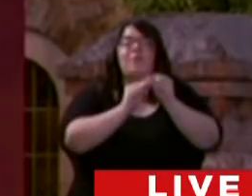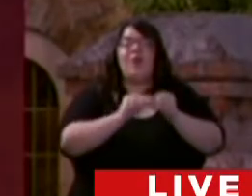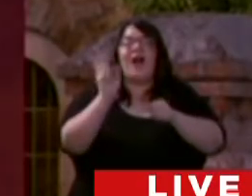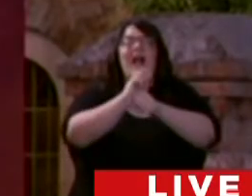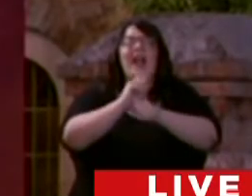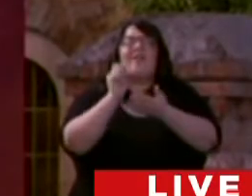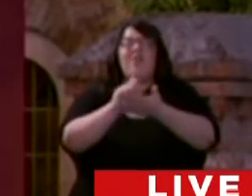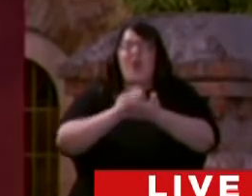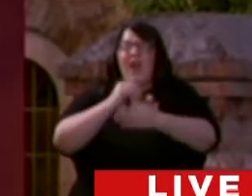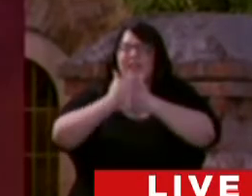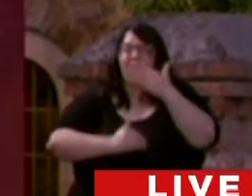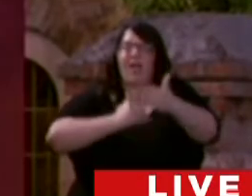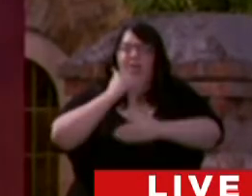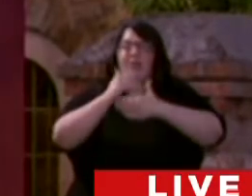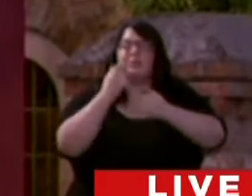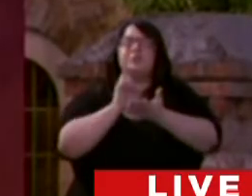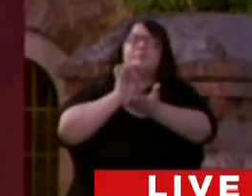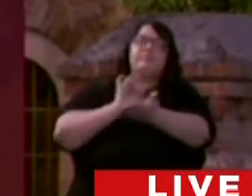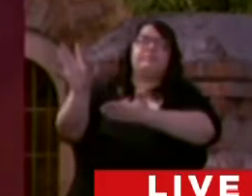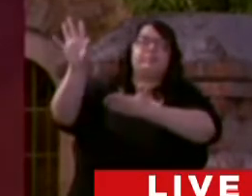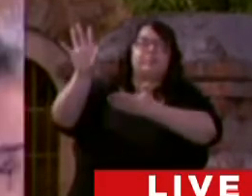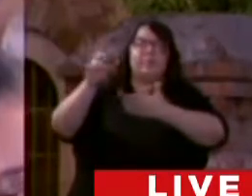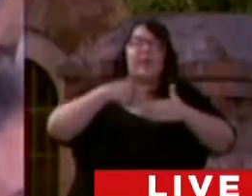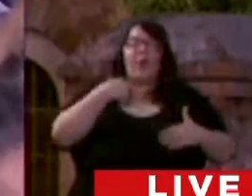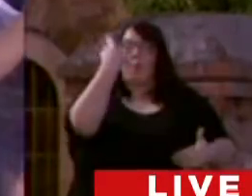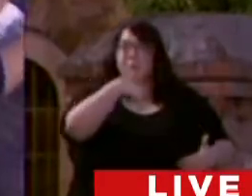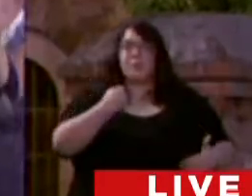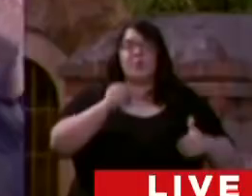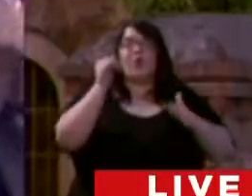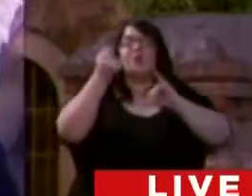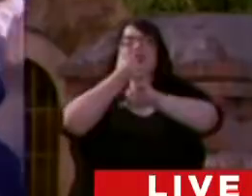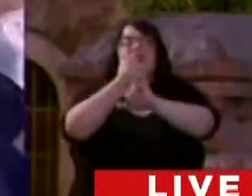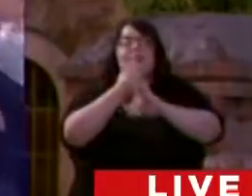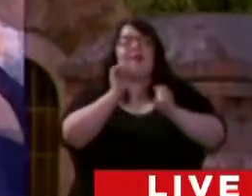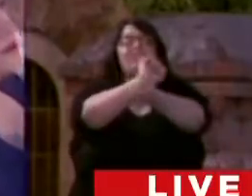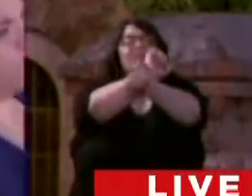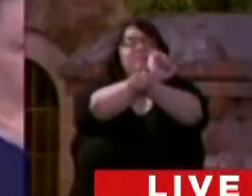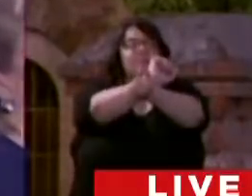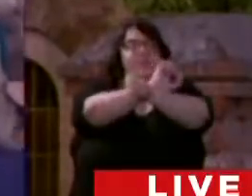γραφειοκρατίας. Και αυτό αποτελεί προσωπικό μου στοίχημα, προσωπική μου δέσμευση.